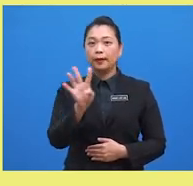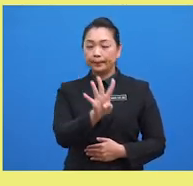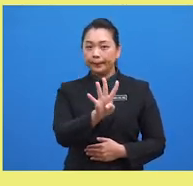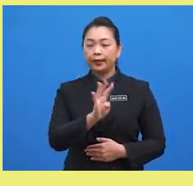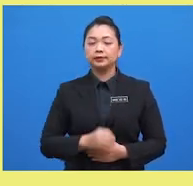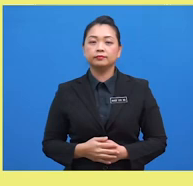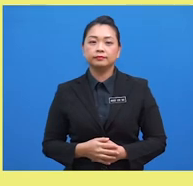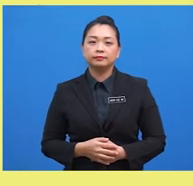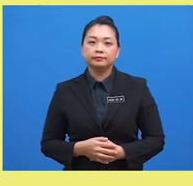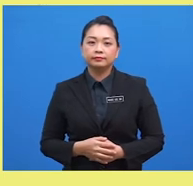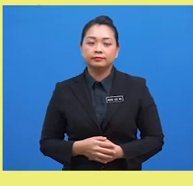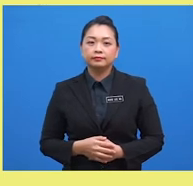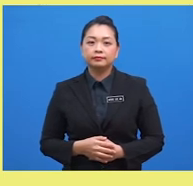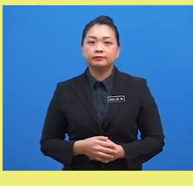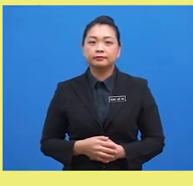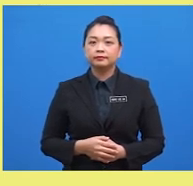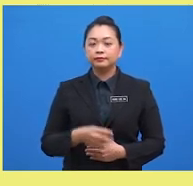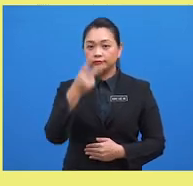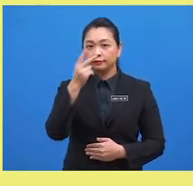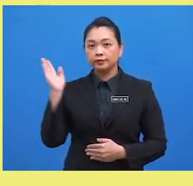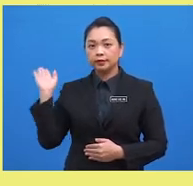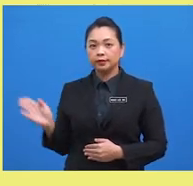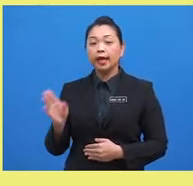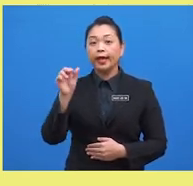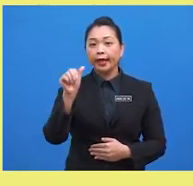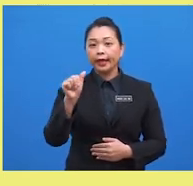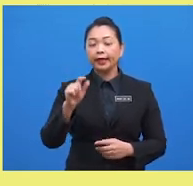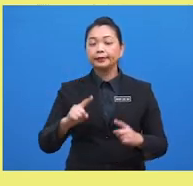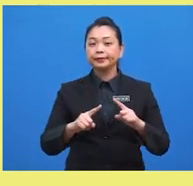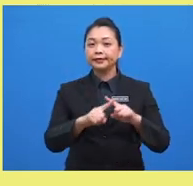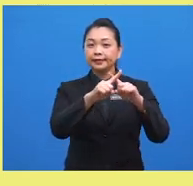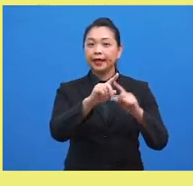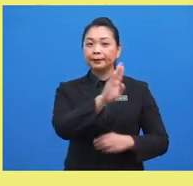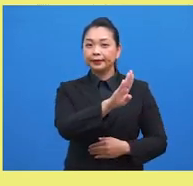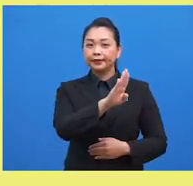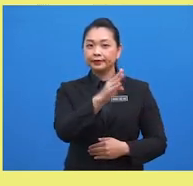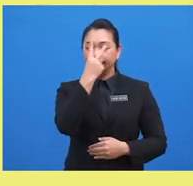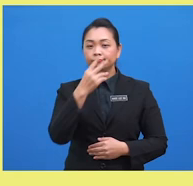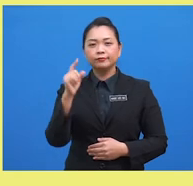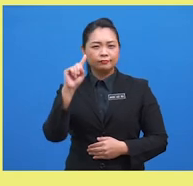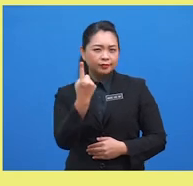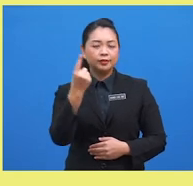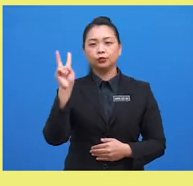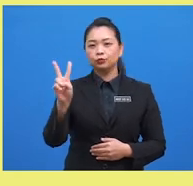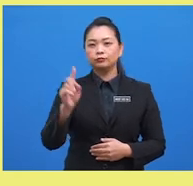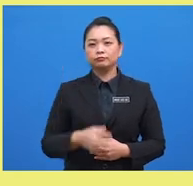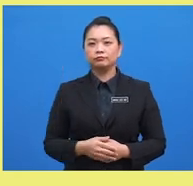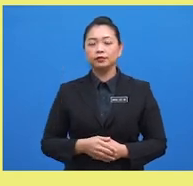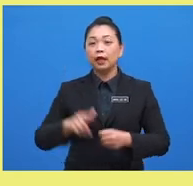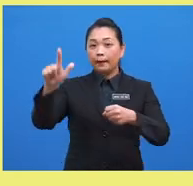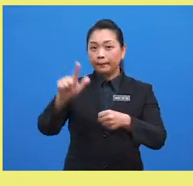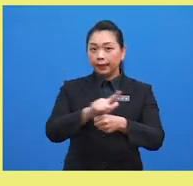2 dan 4. A persilangan B ialah hanya unsur 2. Pelengkap